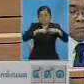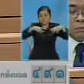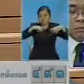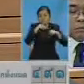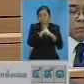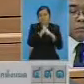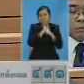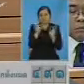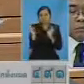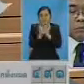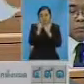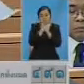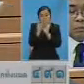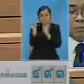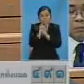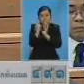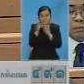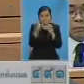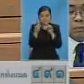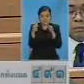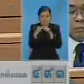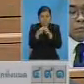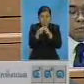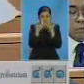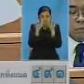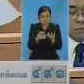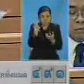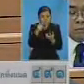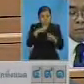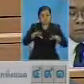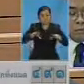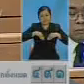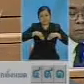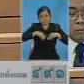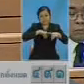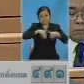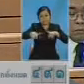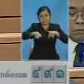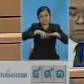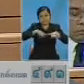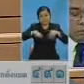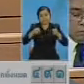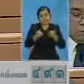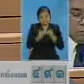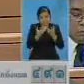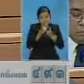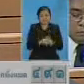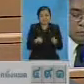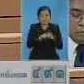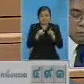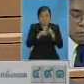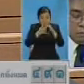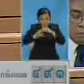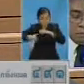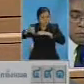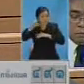ในที่สุดปัญหาความเดือดร้อนมันก็ลงไปที่ประชาชนท่านประธานครับเมื่อสักครู่ผมออกไปโทรศัพ